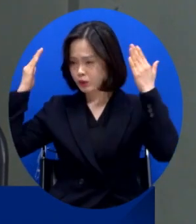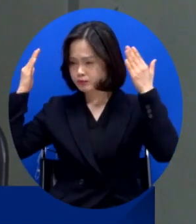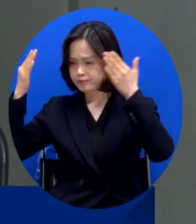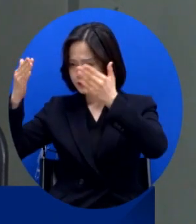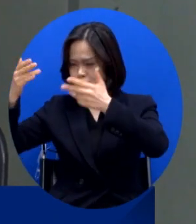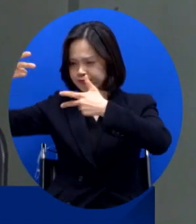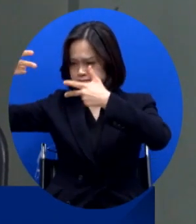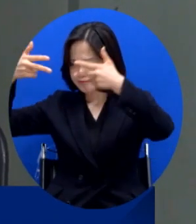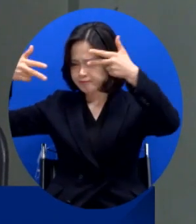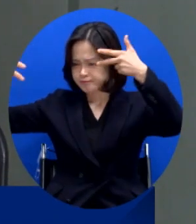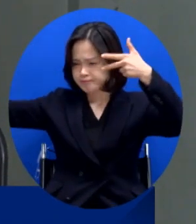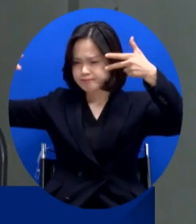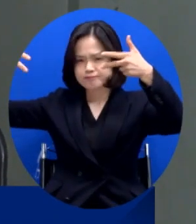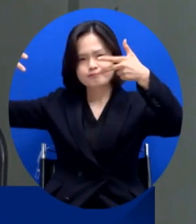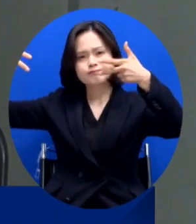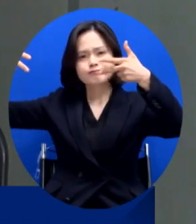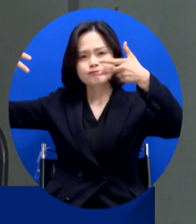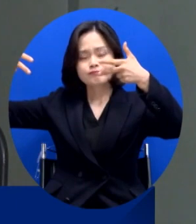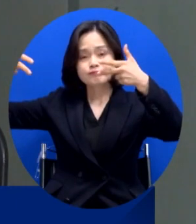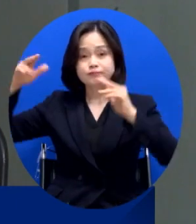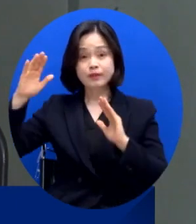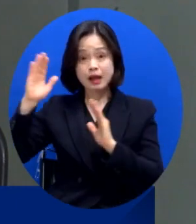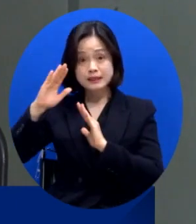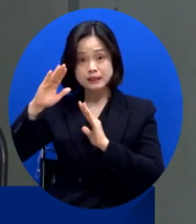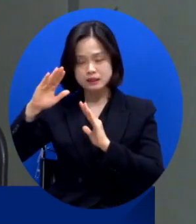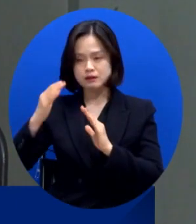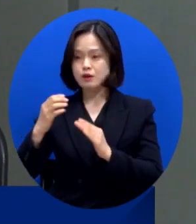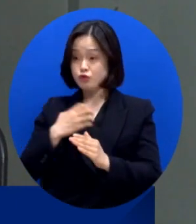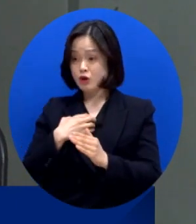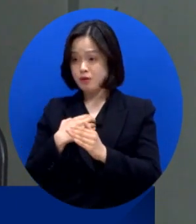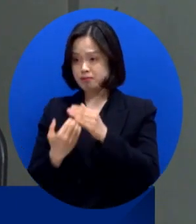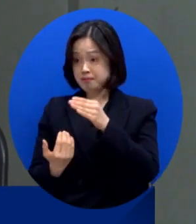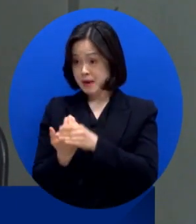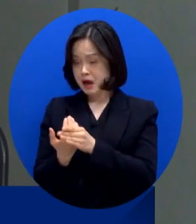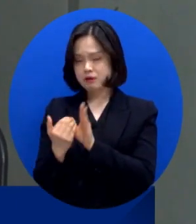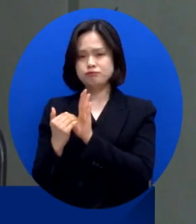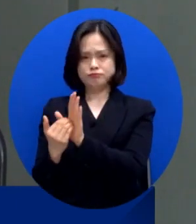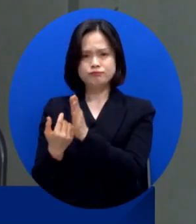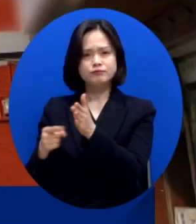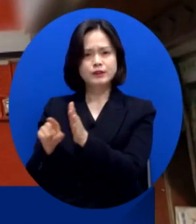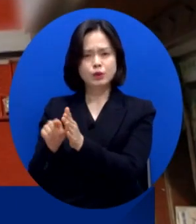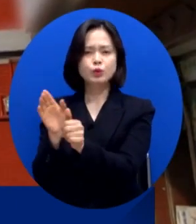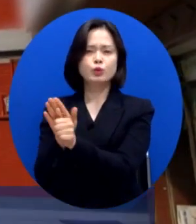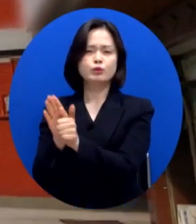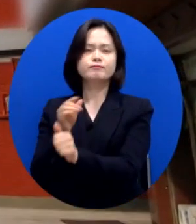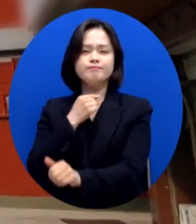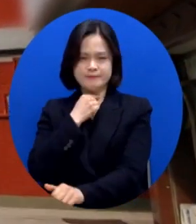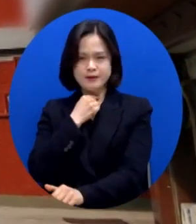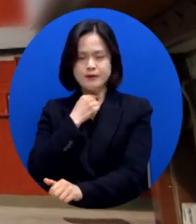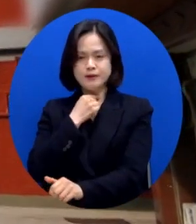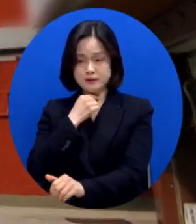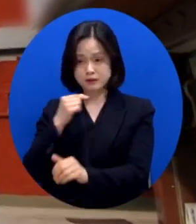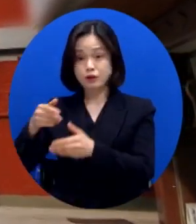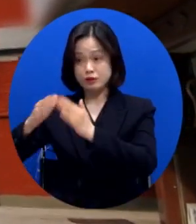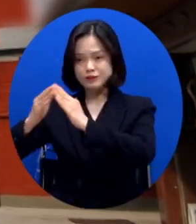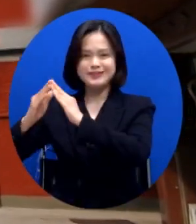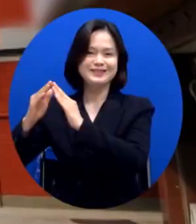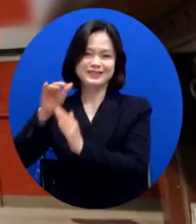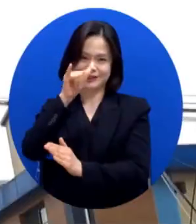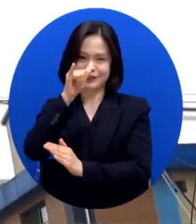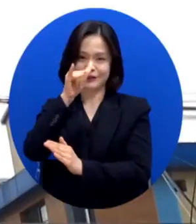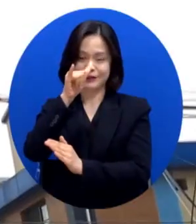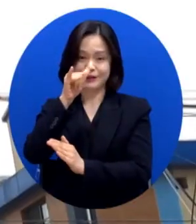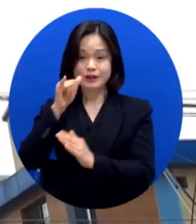배치해서 조금이라도 사태를 미연에 방지하는 데 도움을 줘야 되겠다는. 교회는 모든 CCTV의